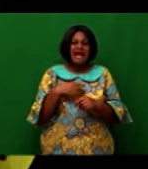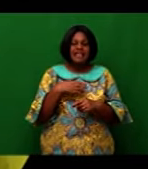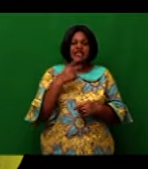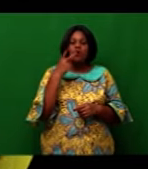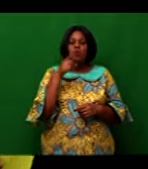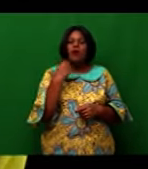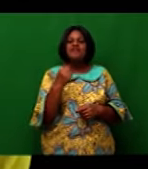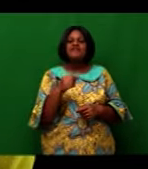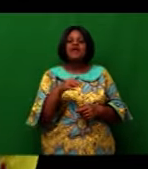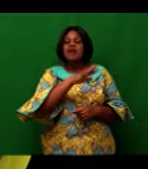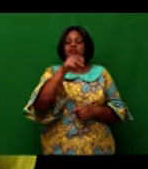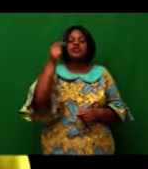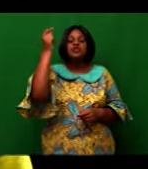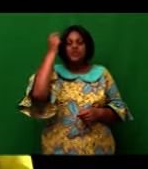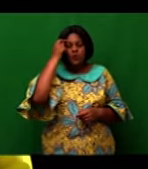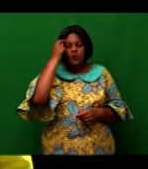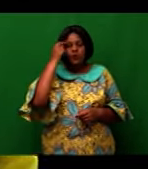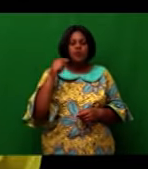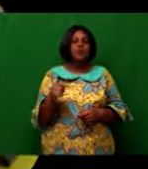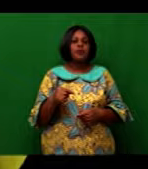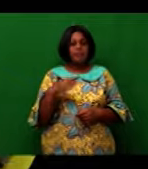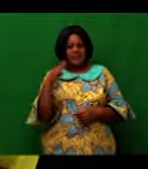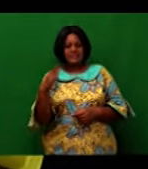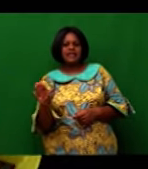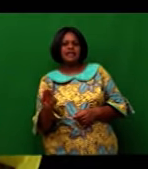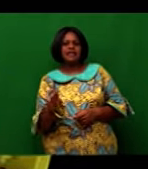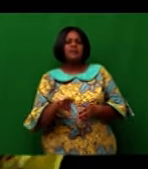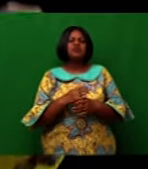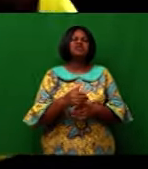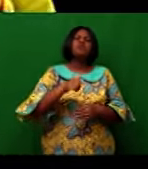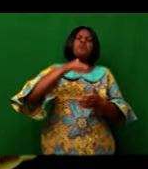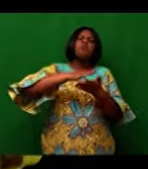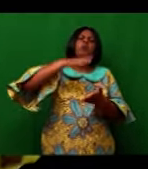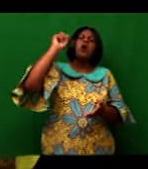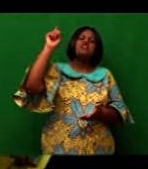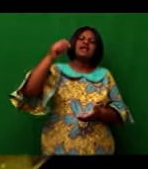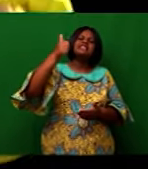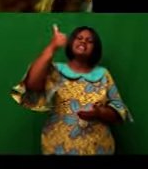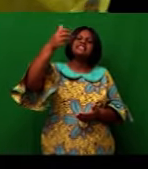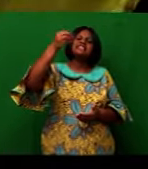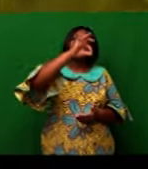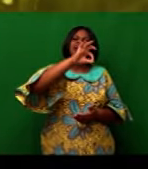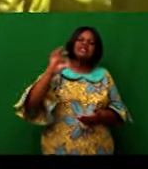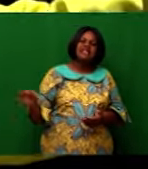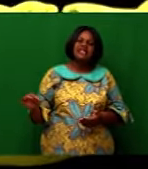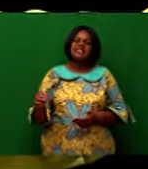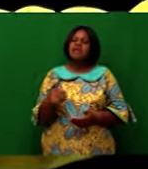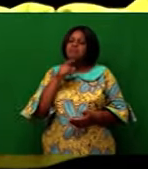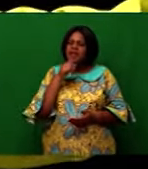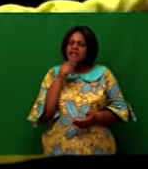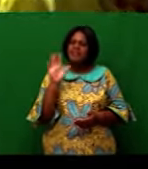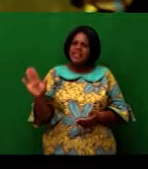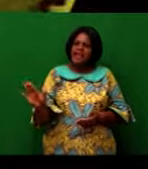than 60% yevarume izvozvi vasina mabarika vayava. Vanawo asi haasi kuzikanwa nemadzimai kumba